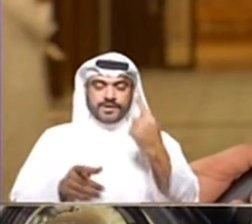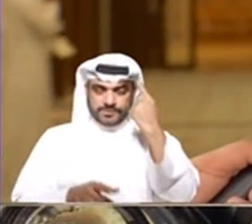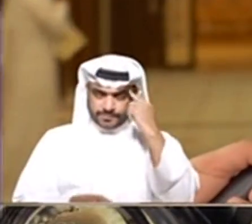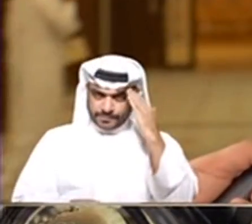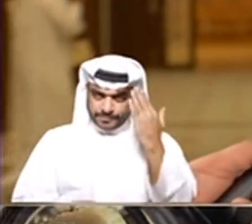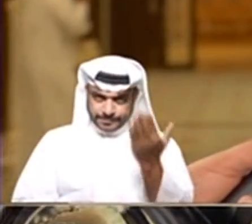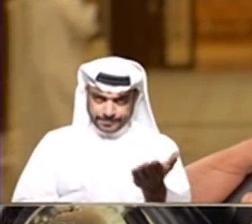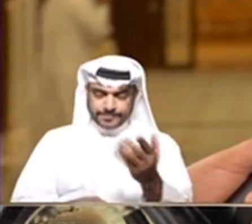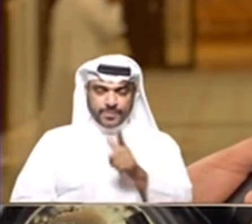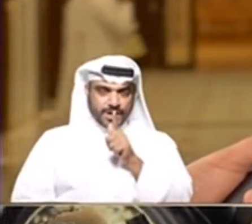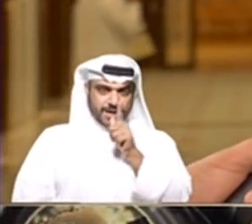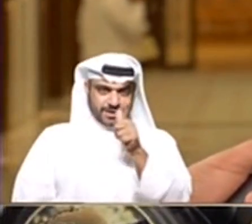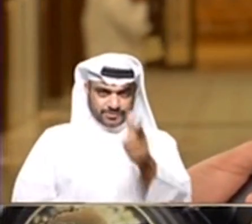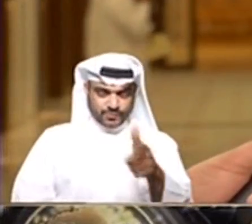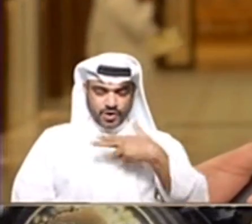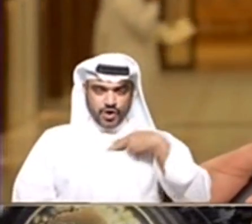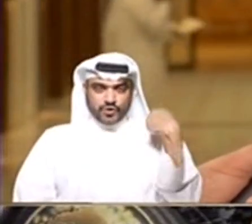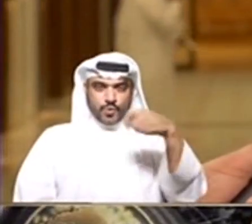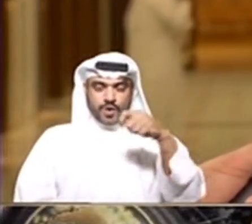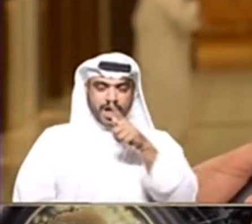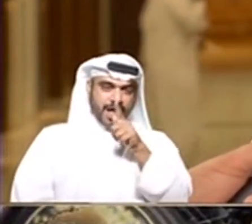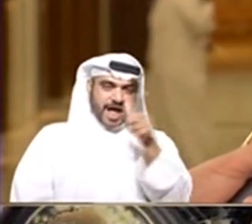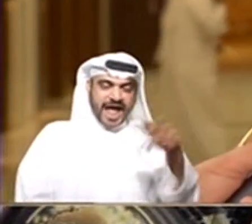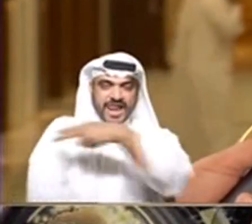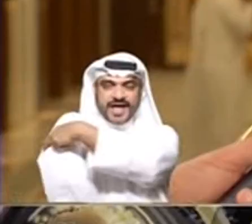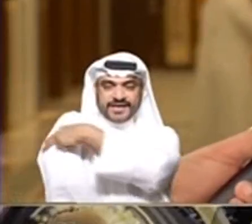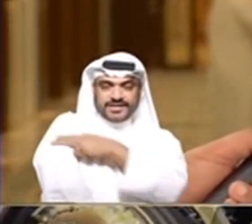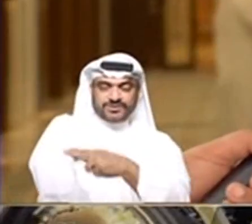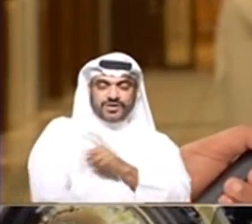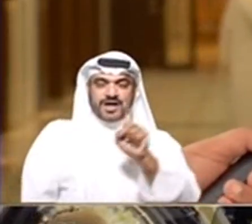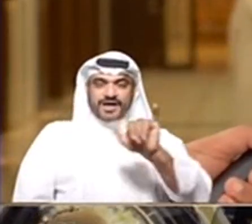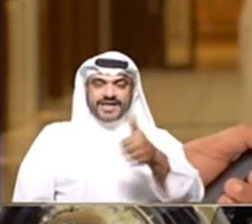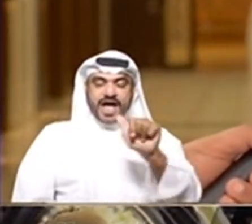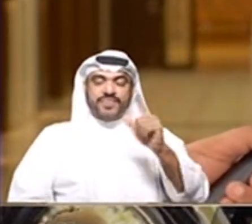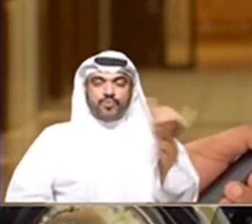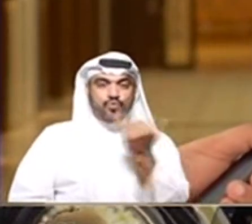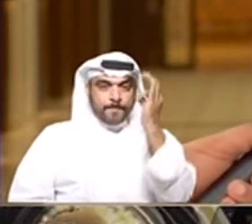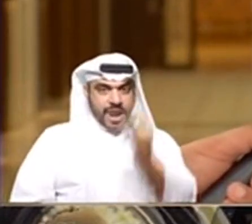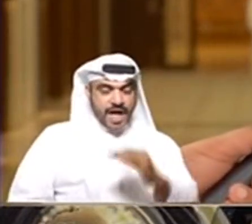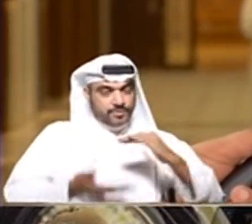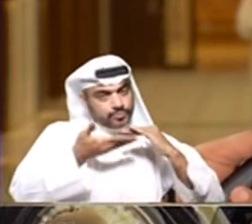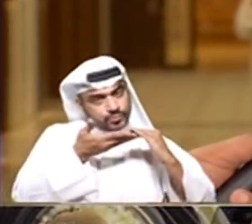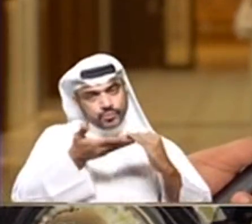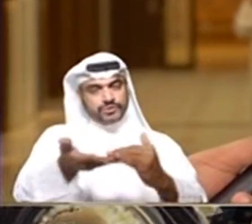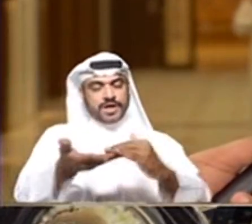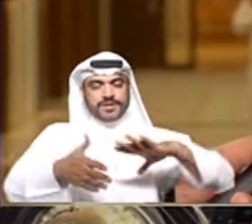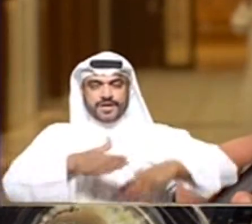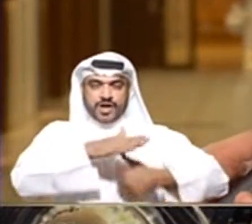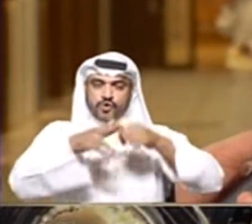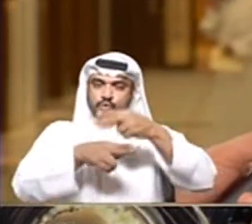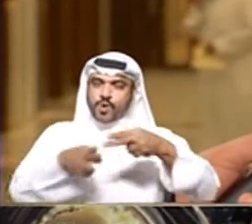ومثل ما ذكر الأخ رياض وأنا أشكره، أنه يعني يجب أن نعين حضرة صاحب السمو ونقدر وضع الكويت في